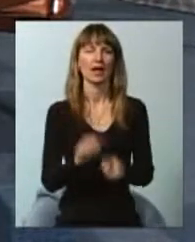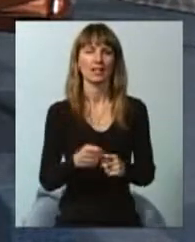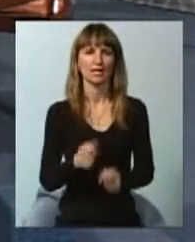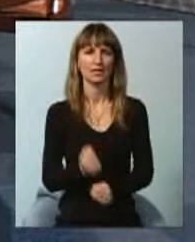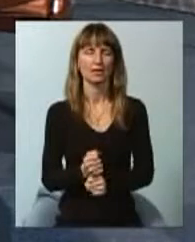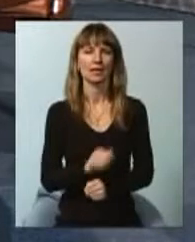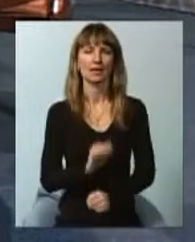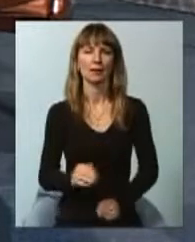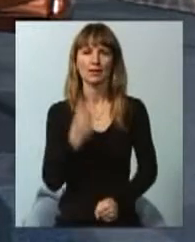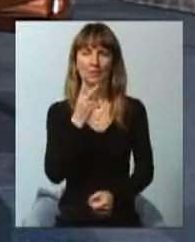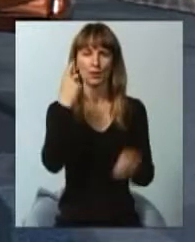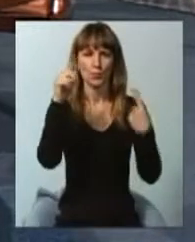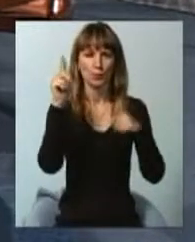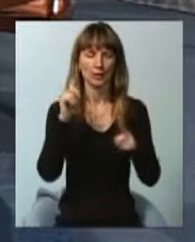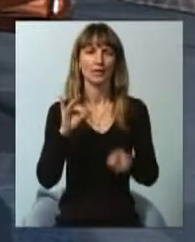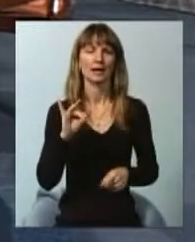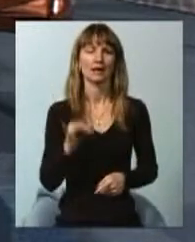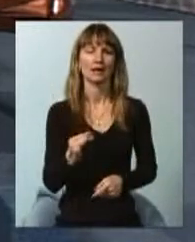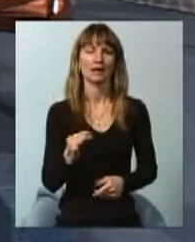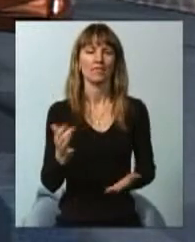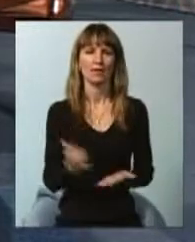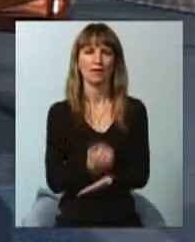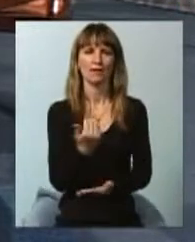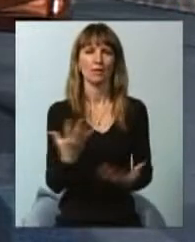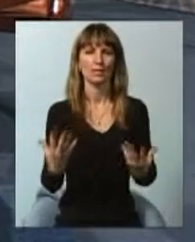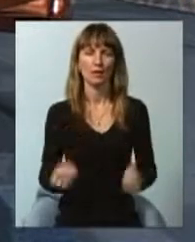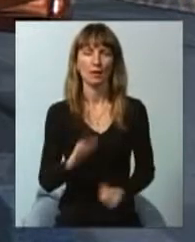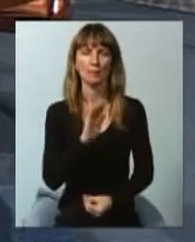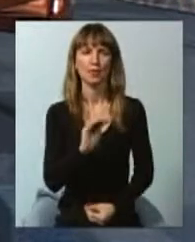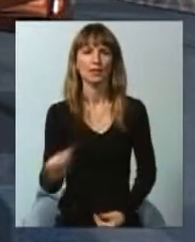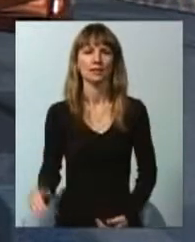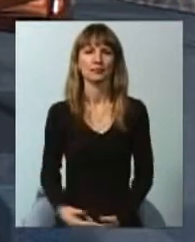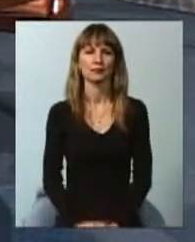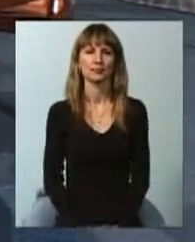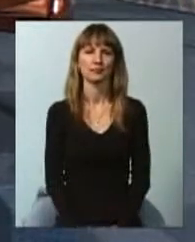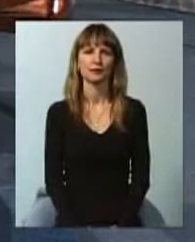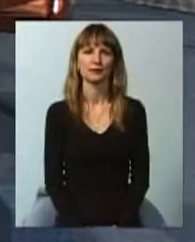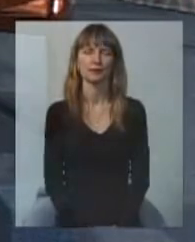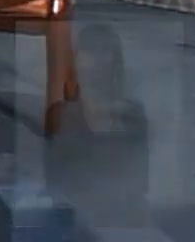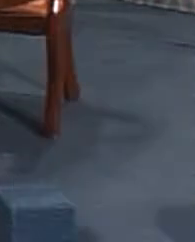Що ж, маляти, ідіть дивіться мультик та вдалого вам дня. Бувайте! Бувайте!